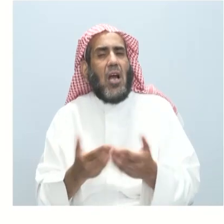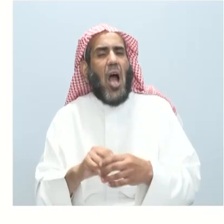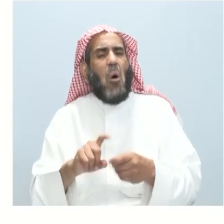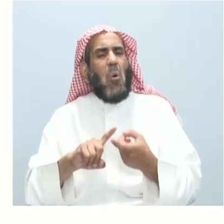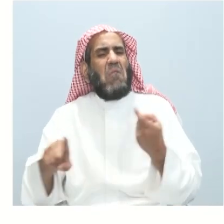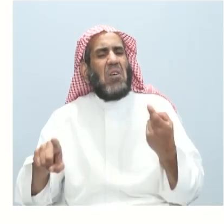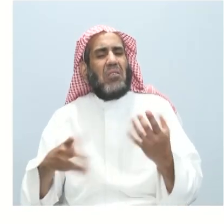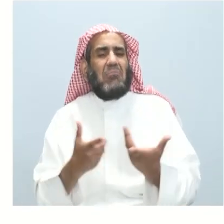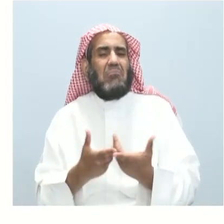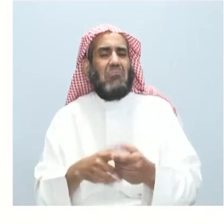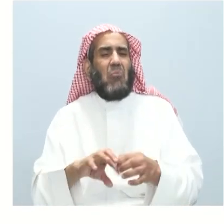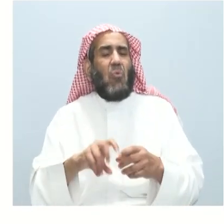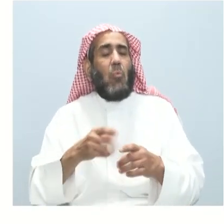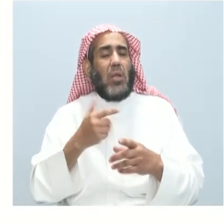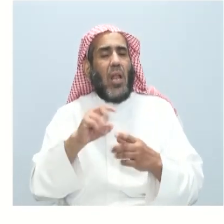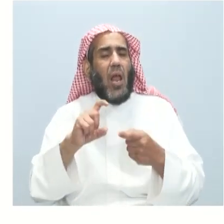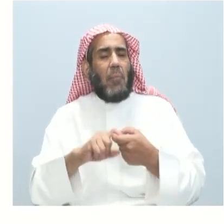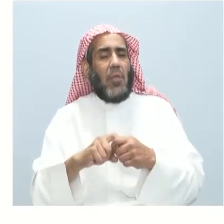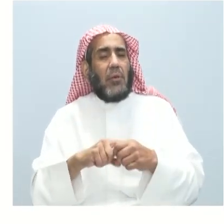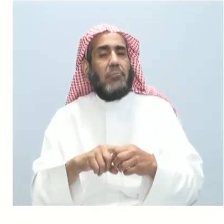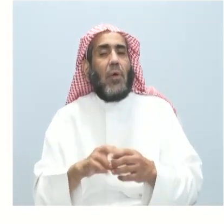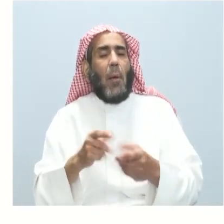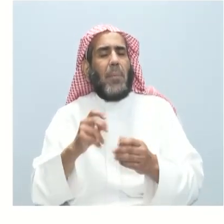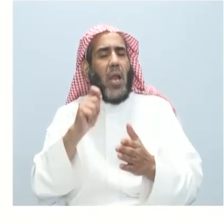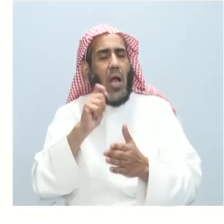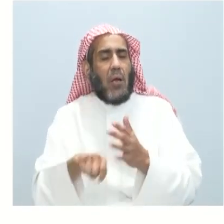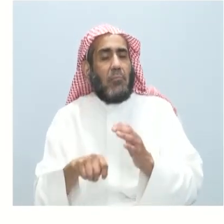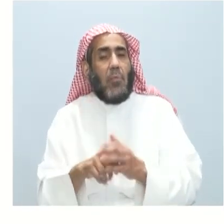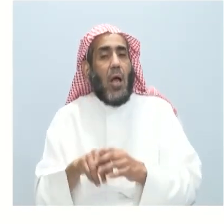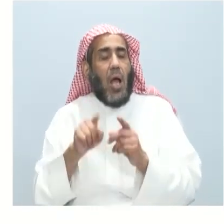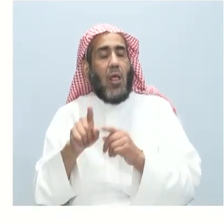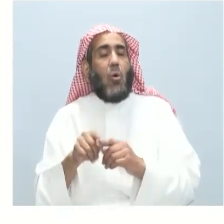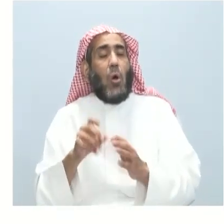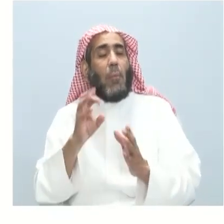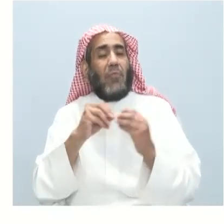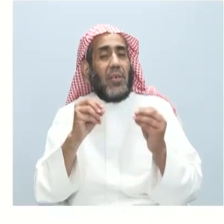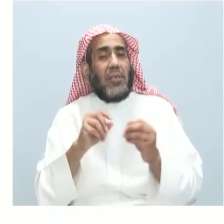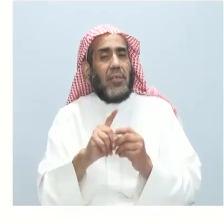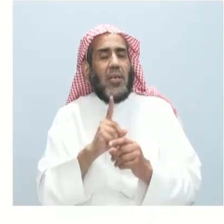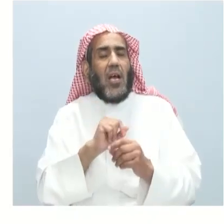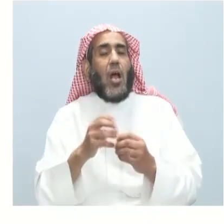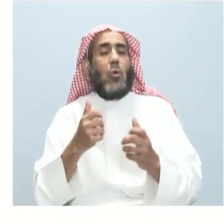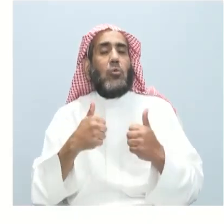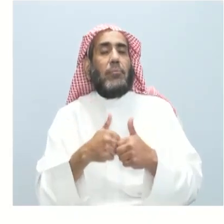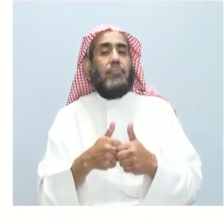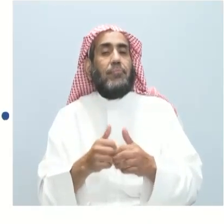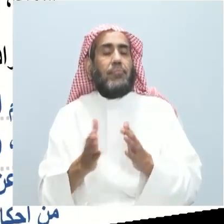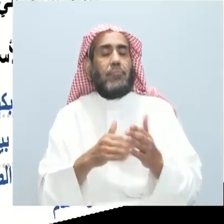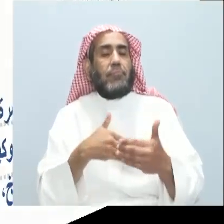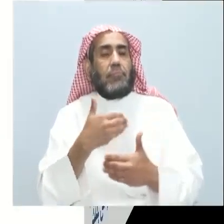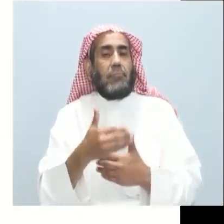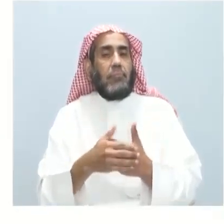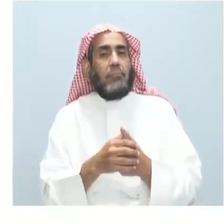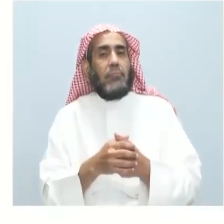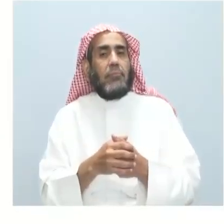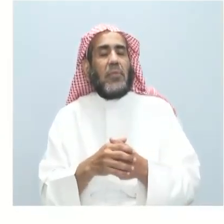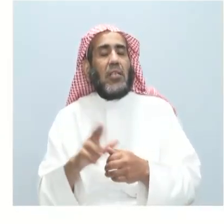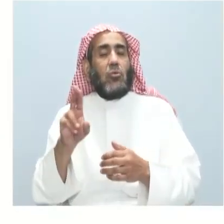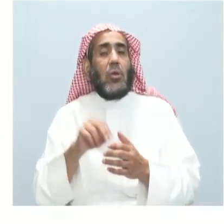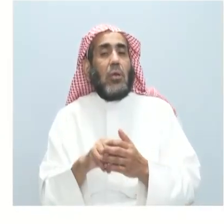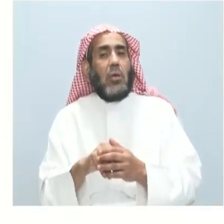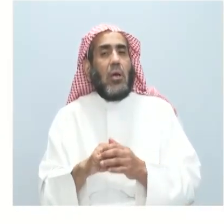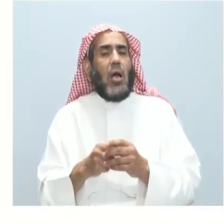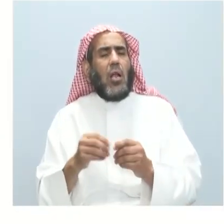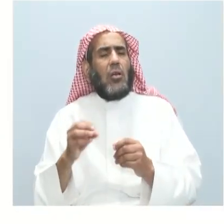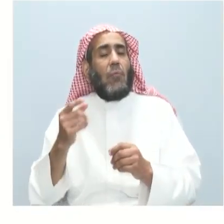الفسخ وما يتعلق بذلك من احكام هذا هو المراد بفقه الاسره ننتقل الى هذا السؤال